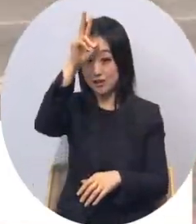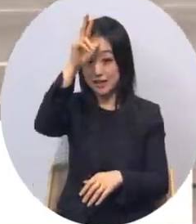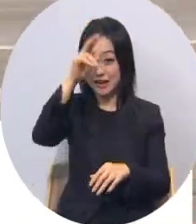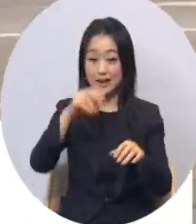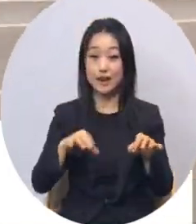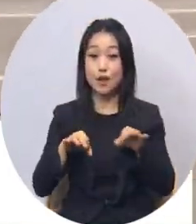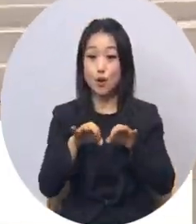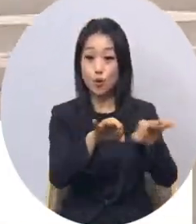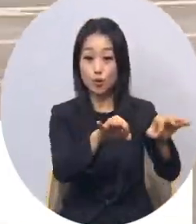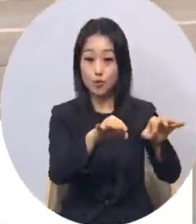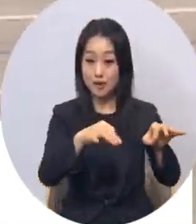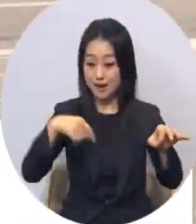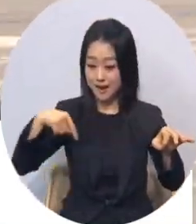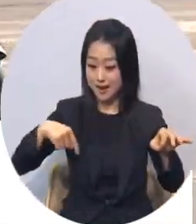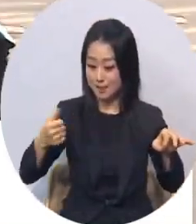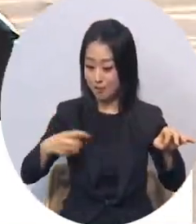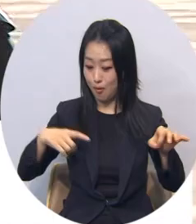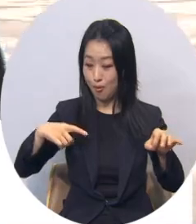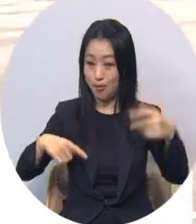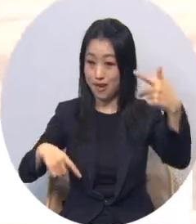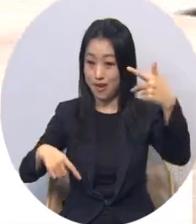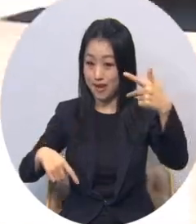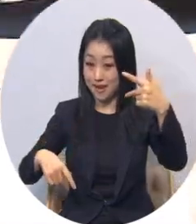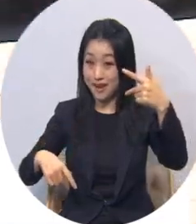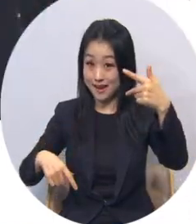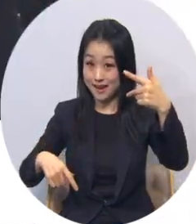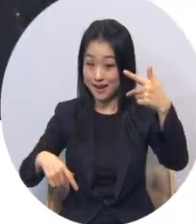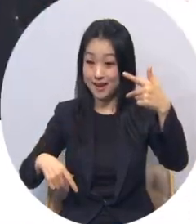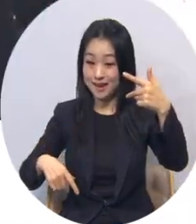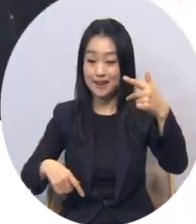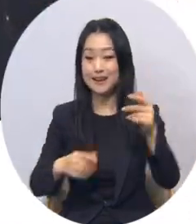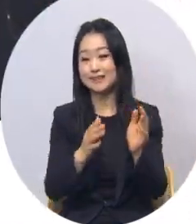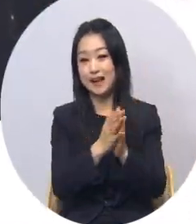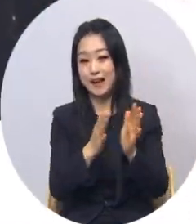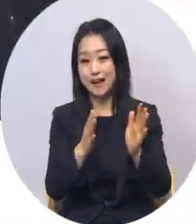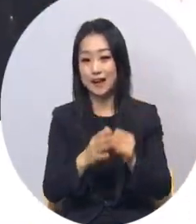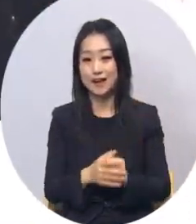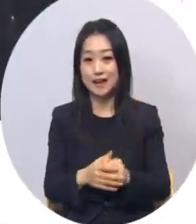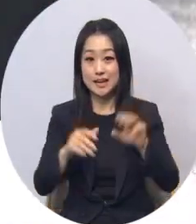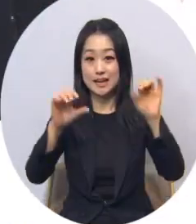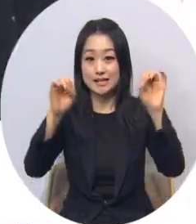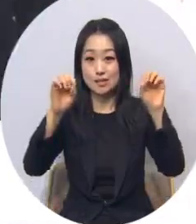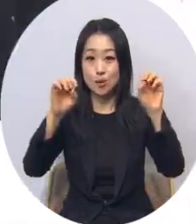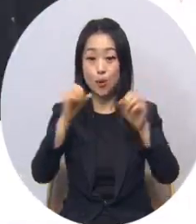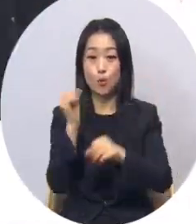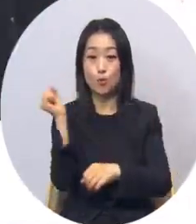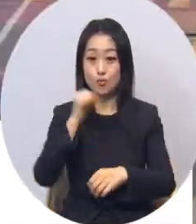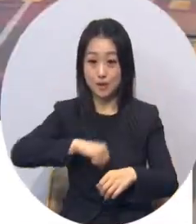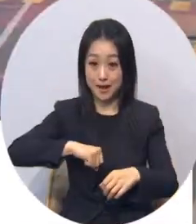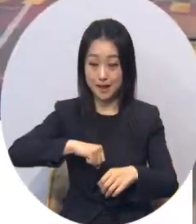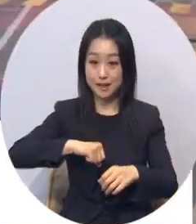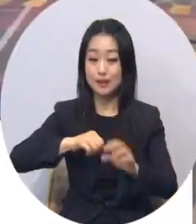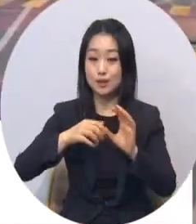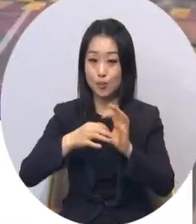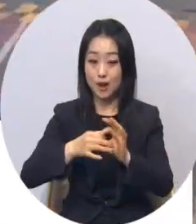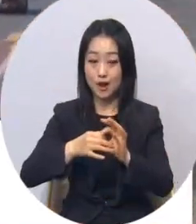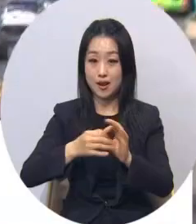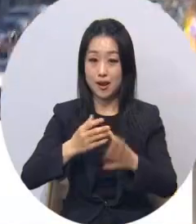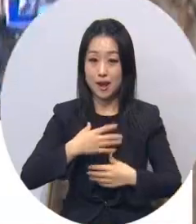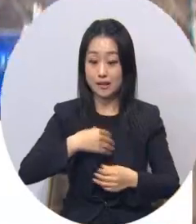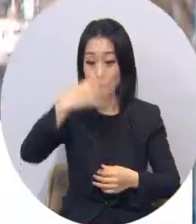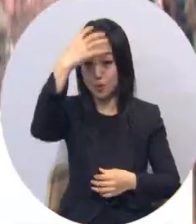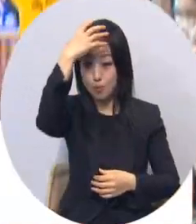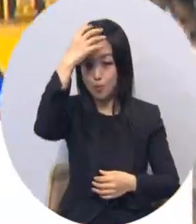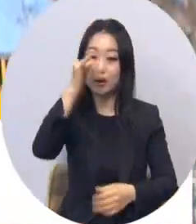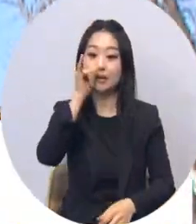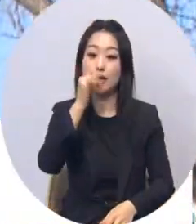판에 찍는 후면 무인 카메라를 단속에 활용합니다 신호와 과속을 단속하는 후면 무인 카메라에 안전모 착용 여부도